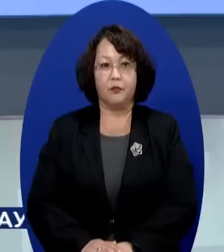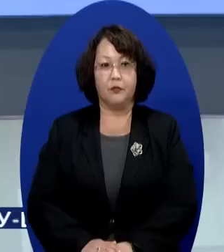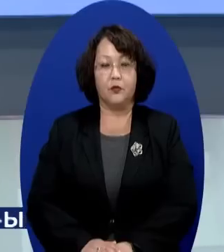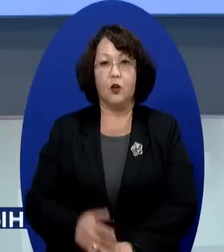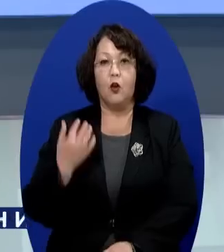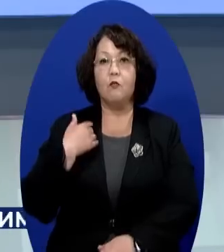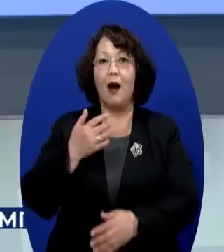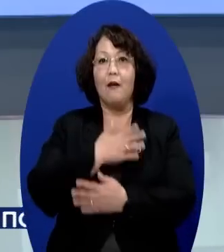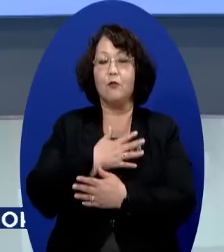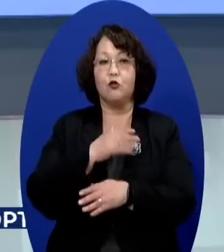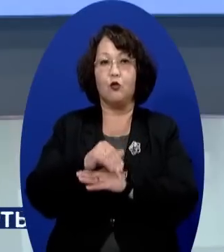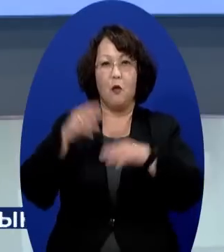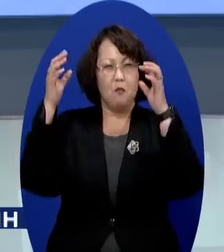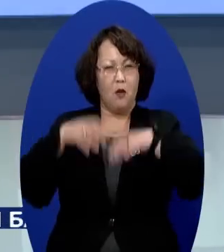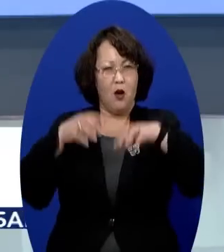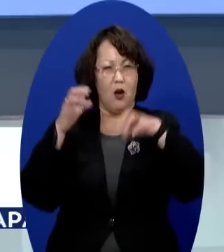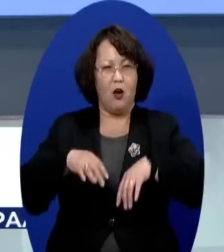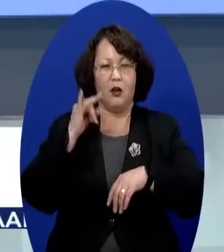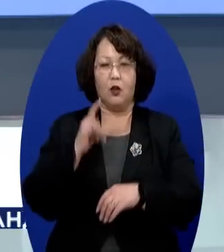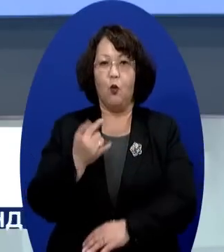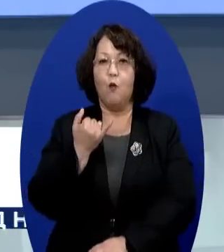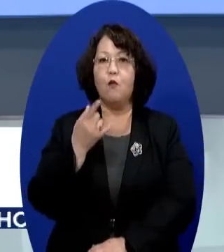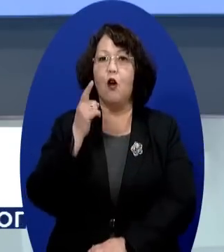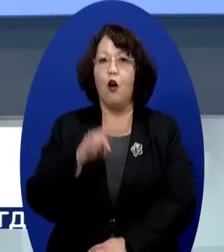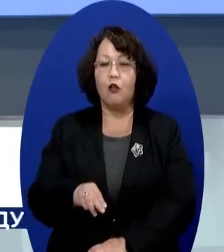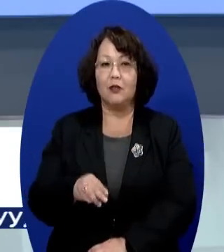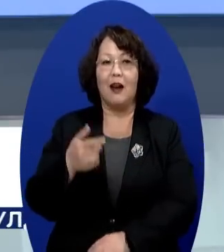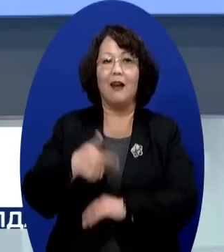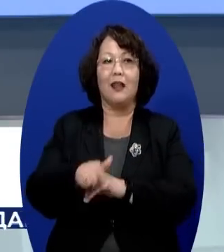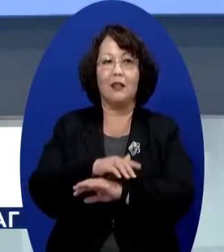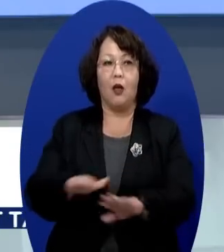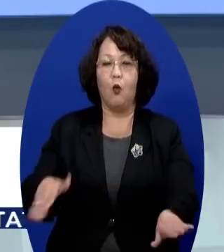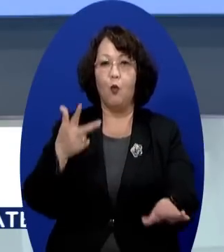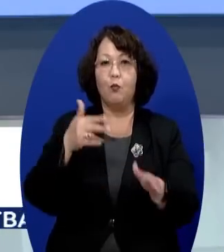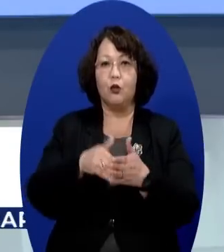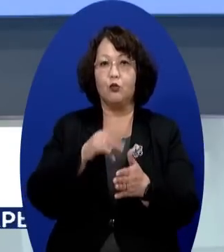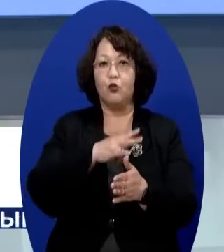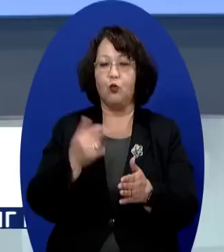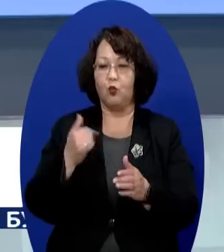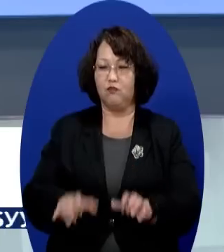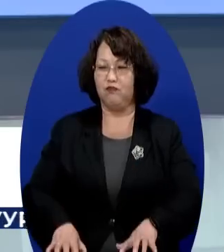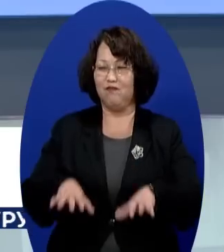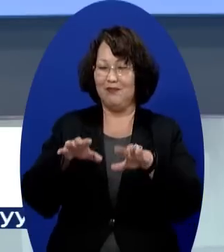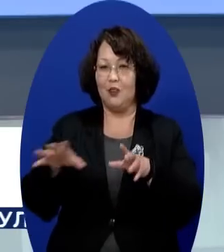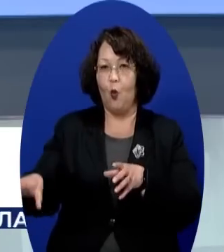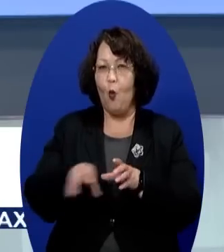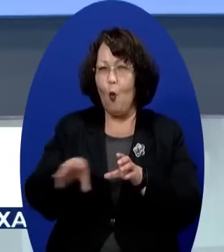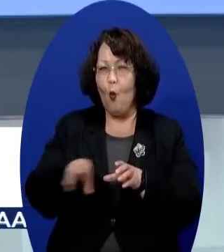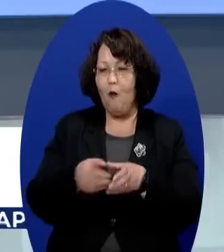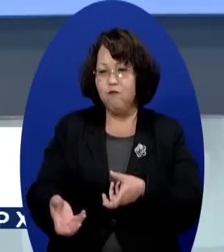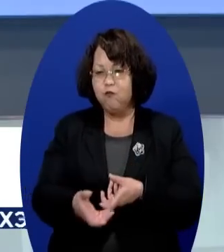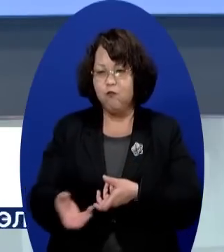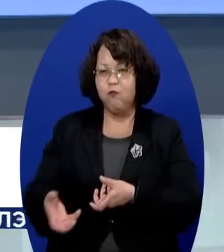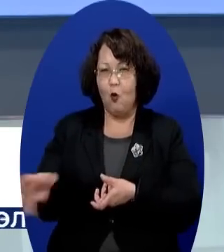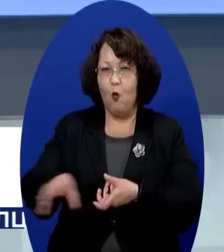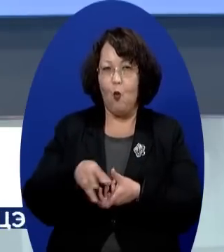Өнгөрсөн амралтын өдрүүдэд их хэмжээний бороо орж нийслэлийн гудамжтал байгаас 3000 тонн усыг сорулсан. За үер усны нөхцөл байдлыг шалтгаалаад ус зайлуулах шугам